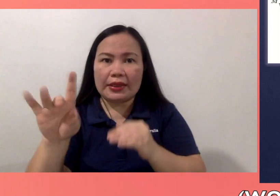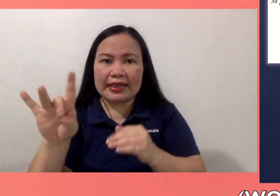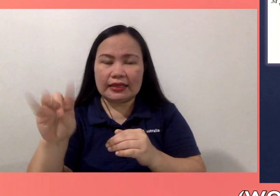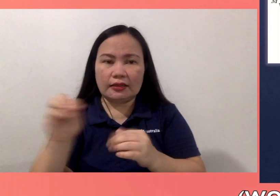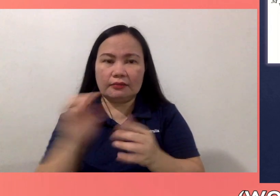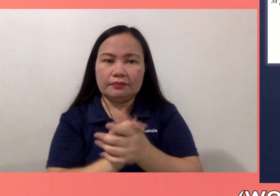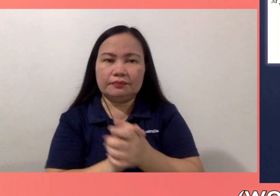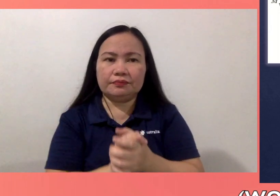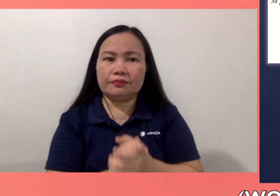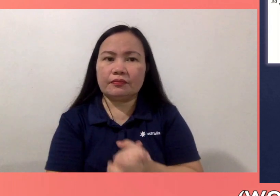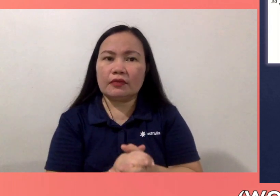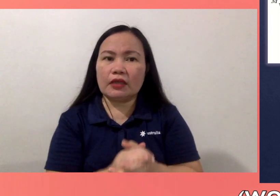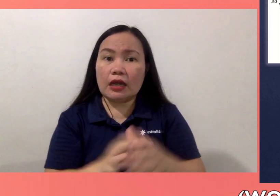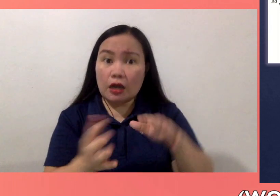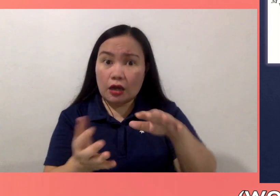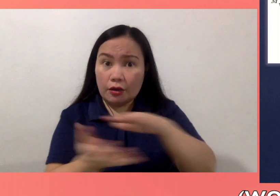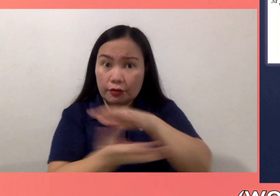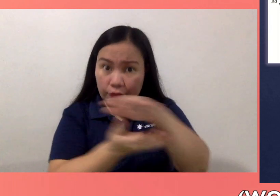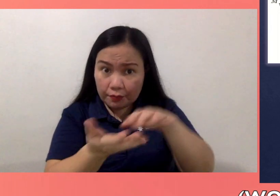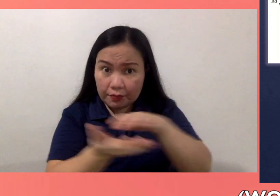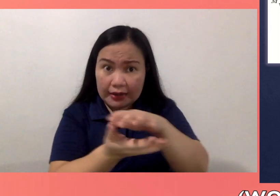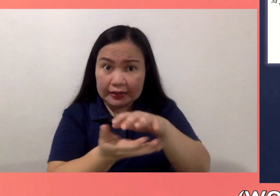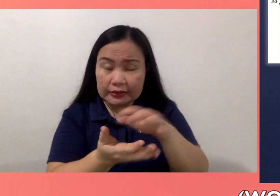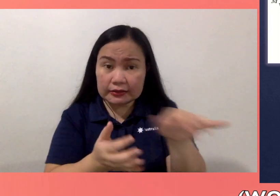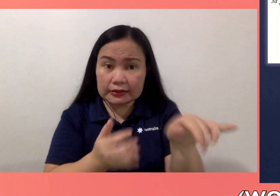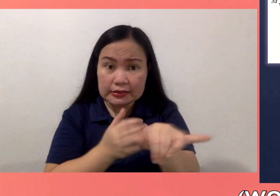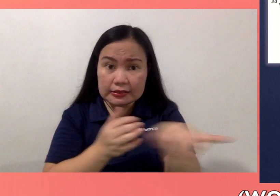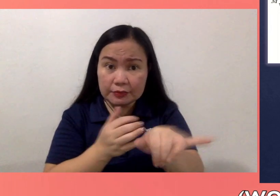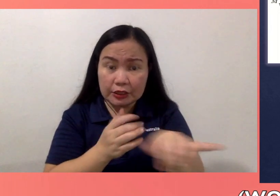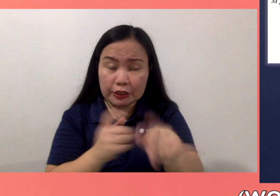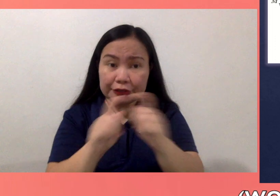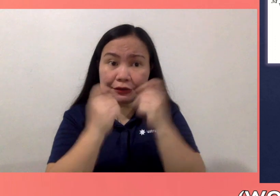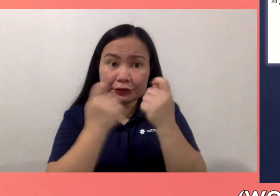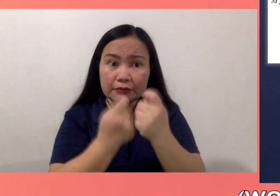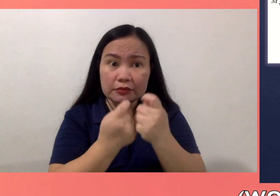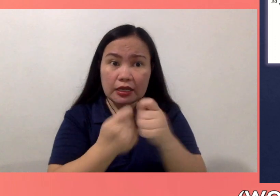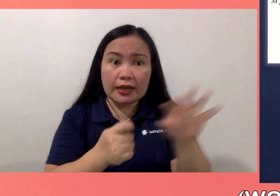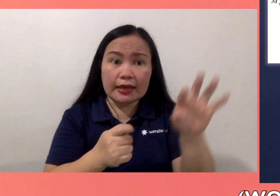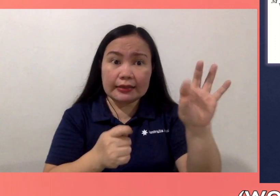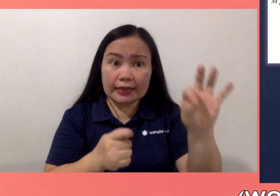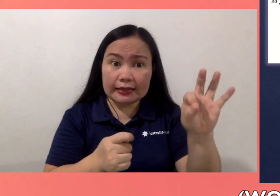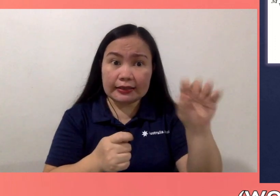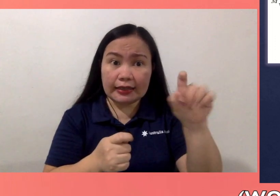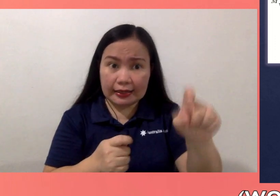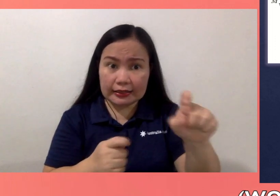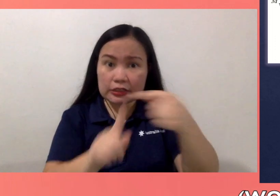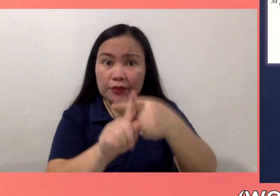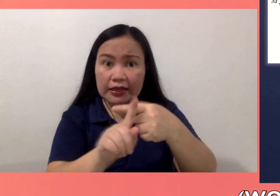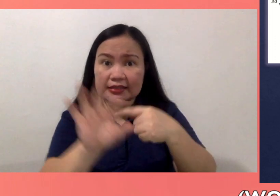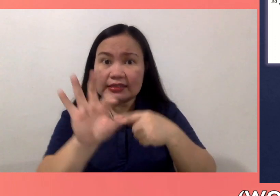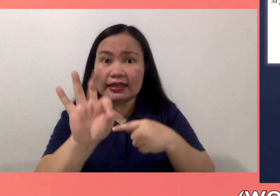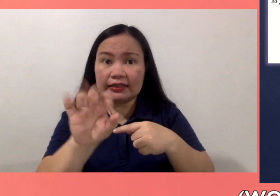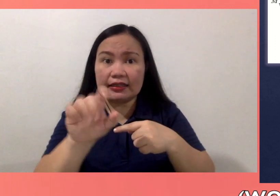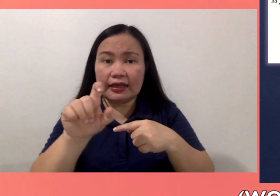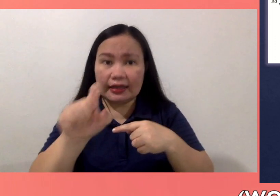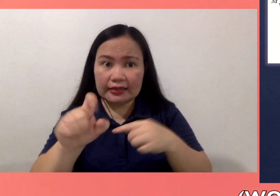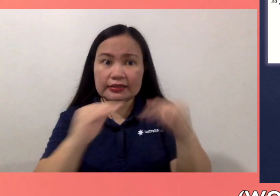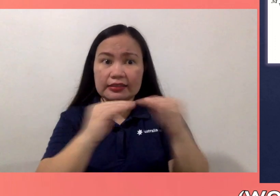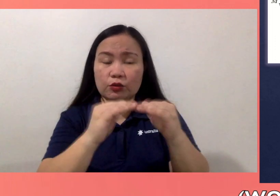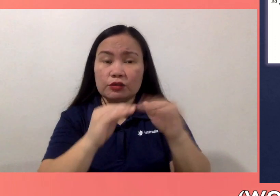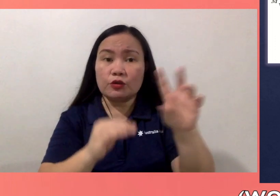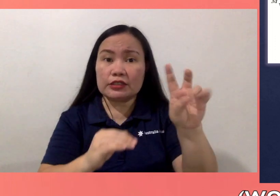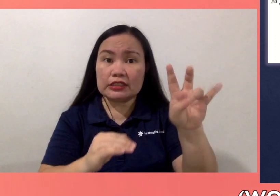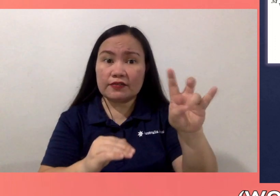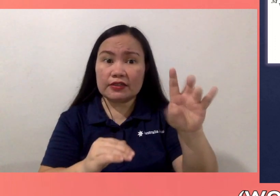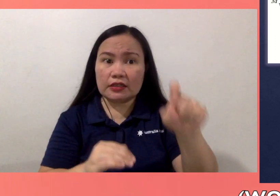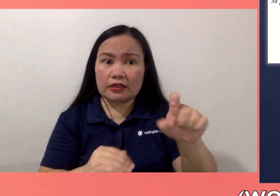class, combine natin lahat ng similar terms. So, 9x plus 8x, that is